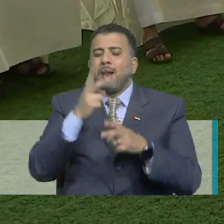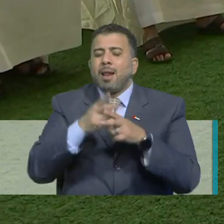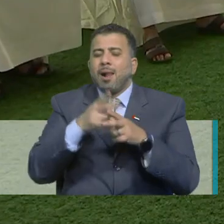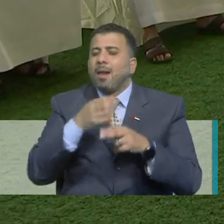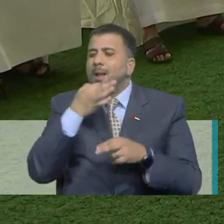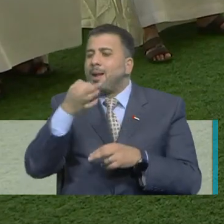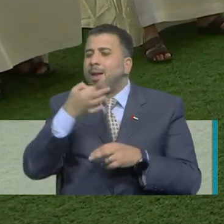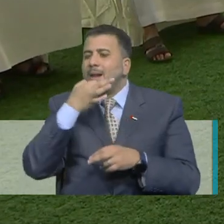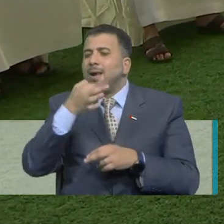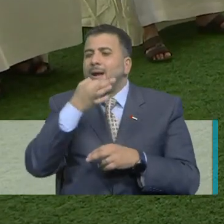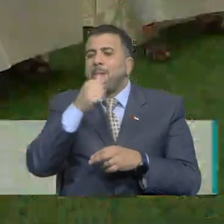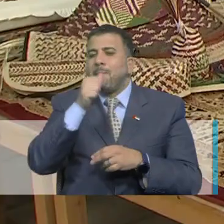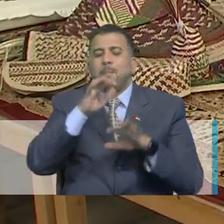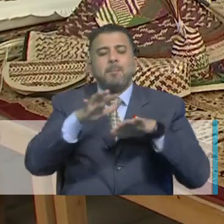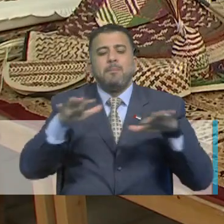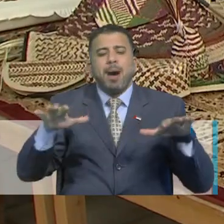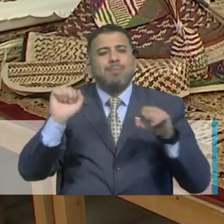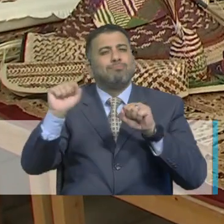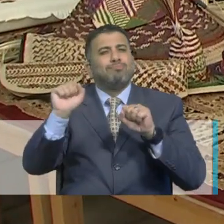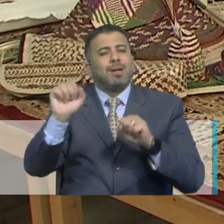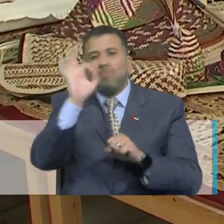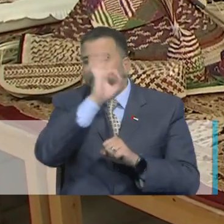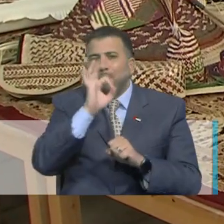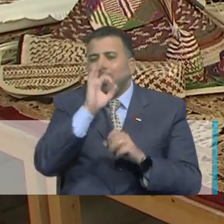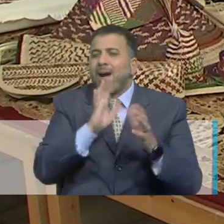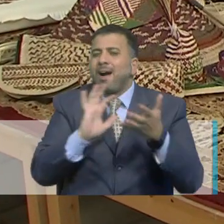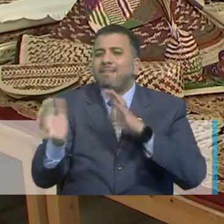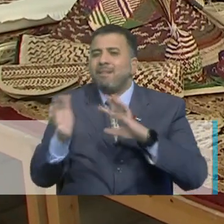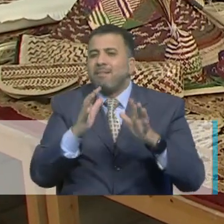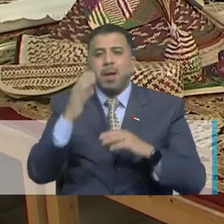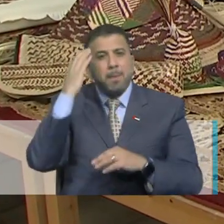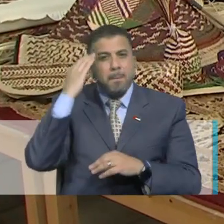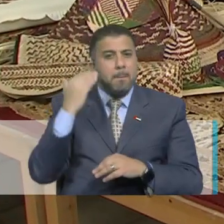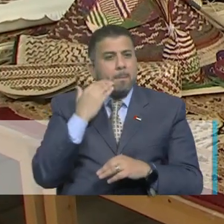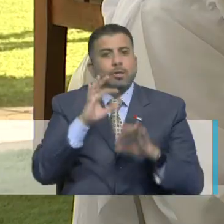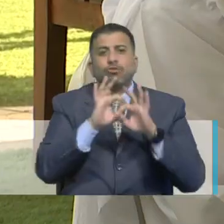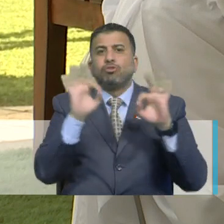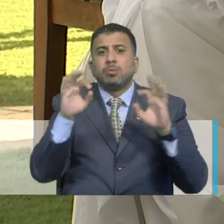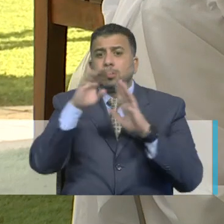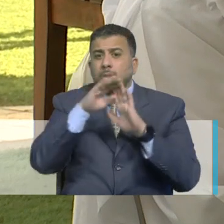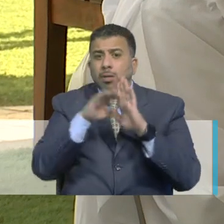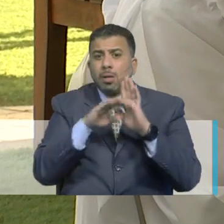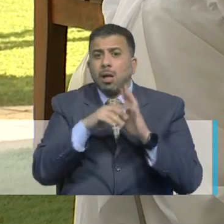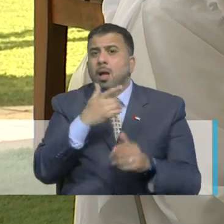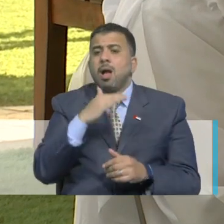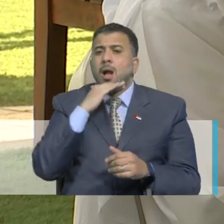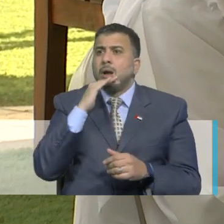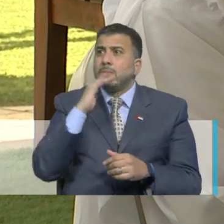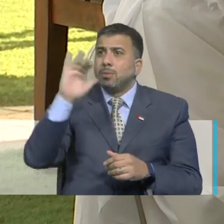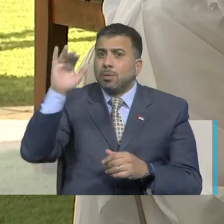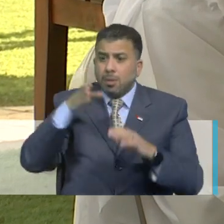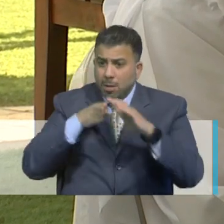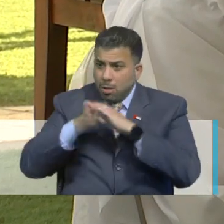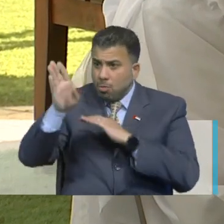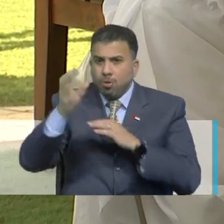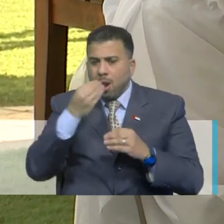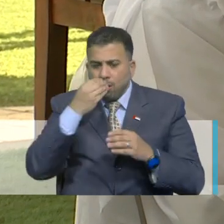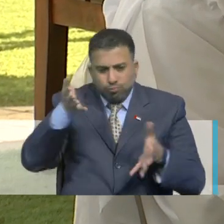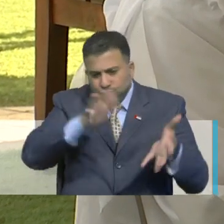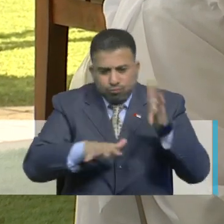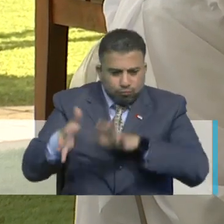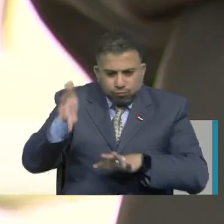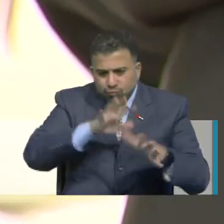أثناء رحلاتهم، وما هي الأعمال التي تجهزها المرأة الإماراتية لرب الأسرة قبل خروجه إلى